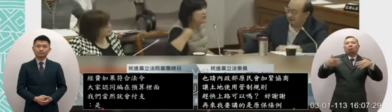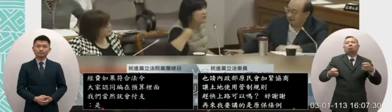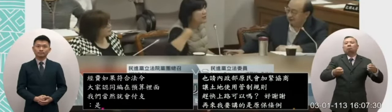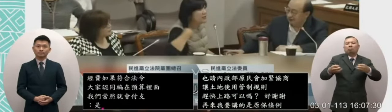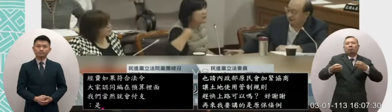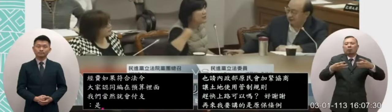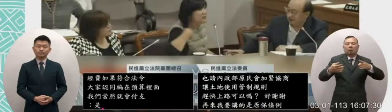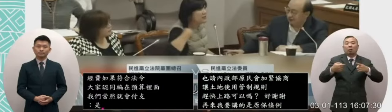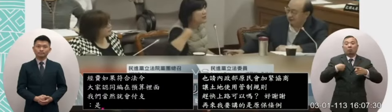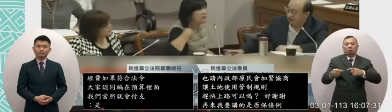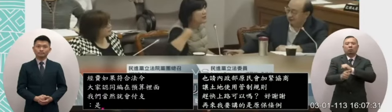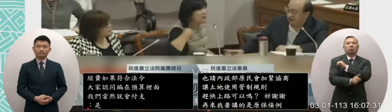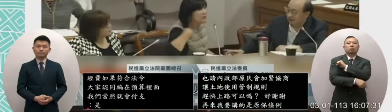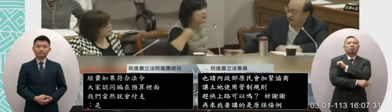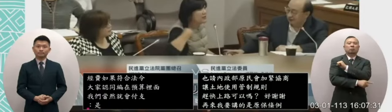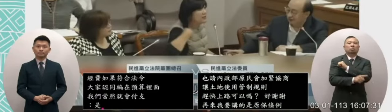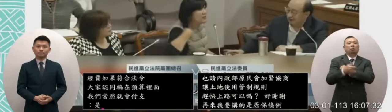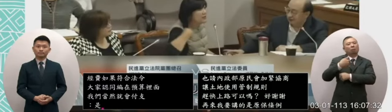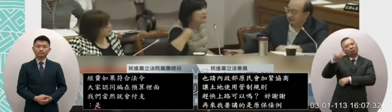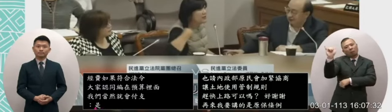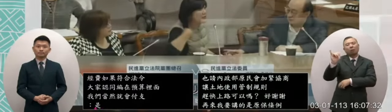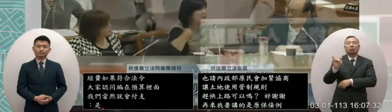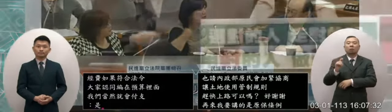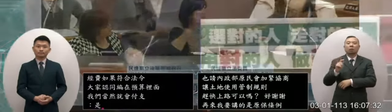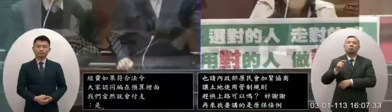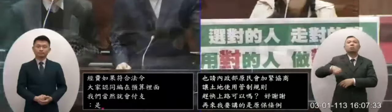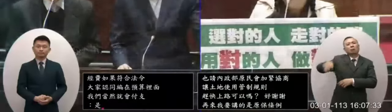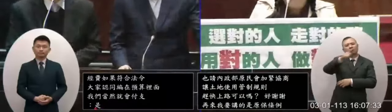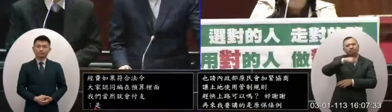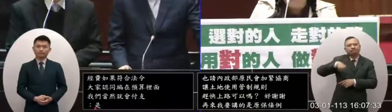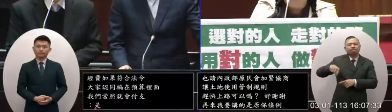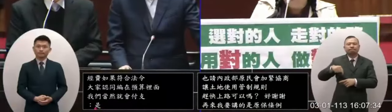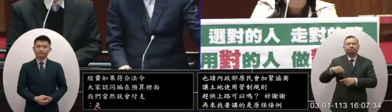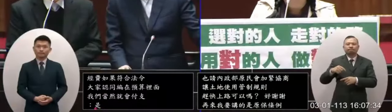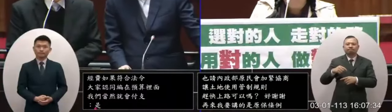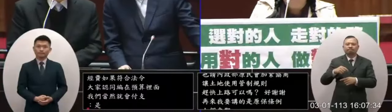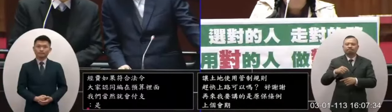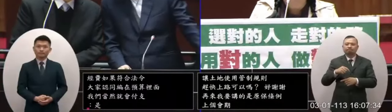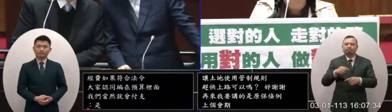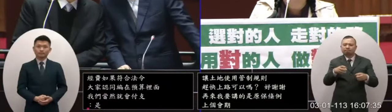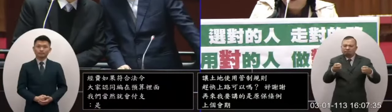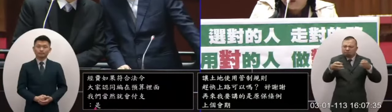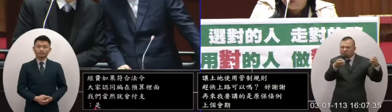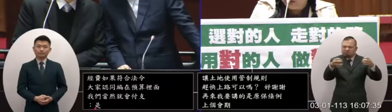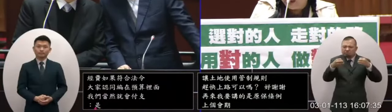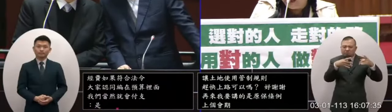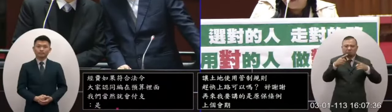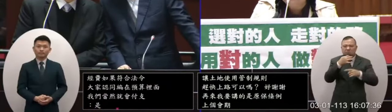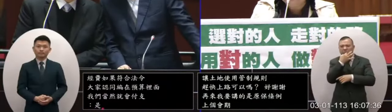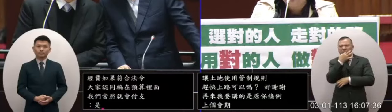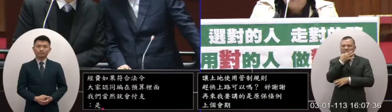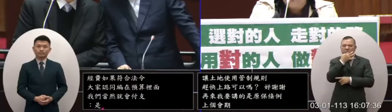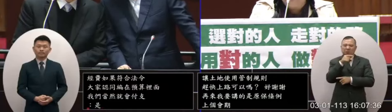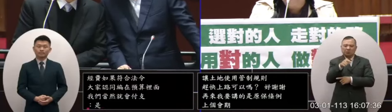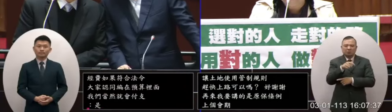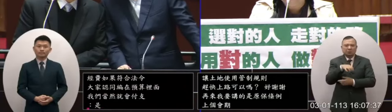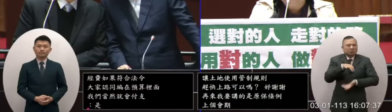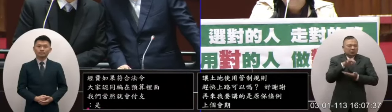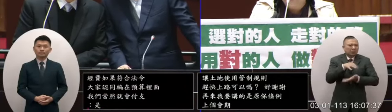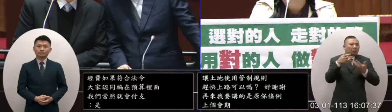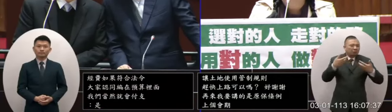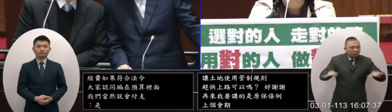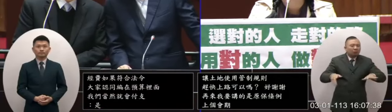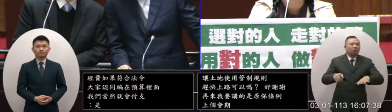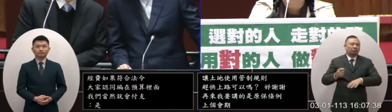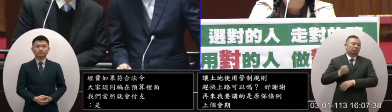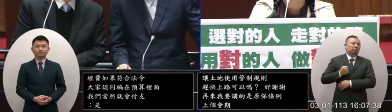离开那个会场。好、那我懂。大家对这个原保条例有很多的疑虑，但是我要借这